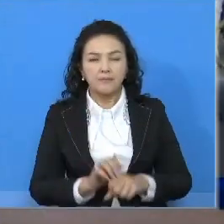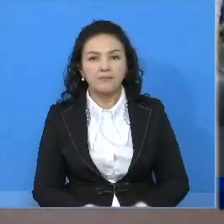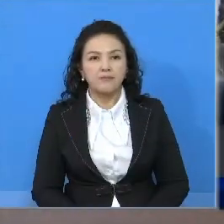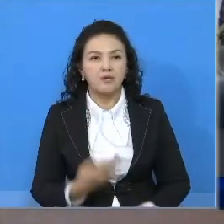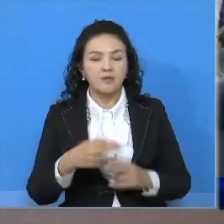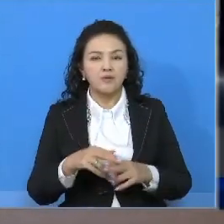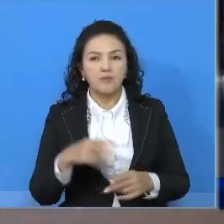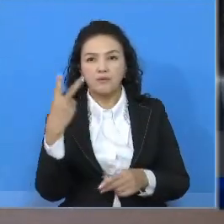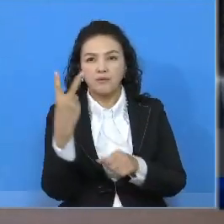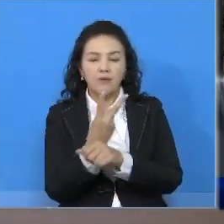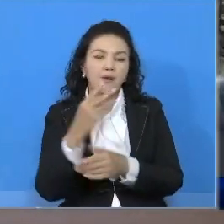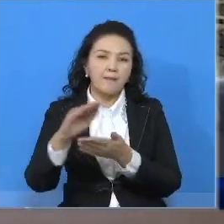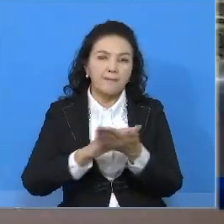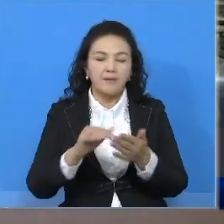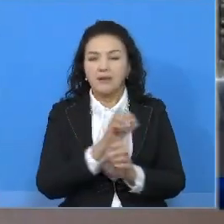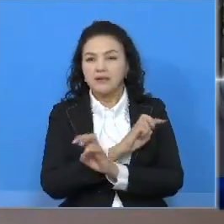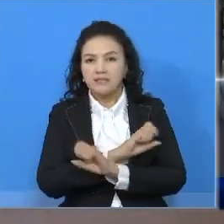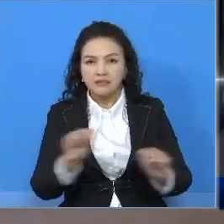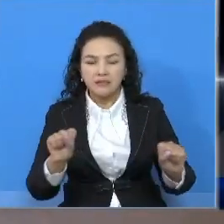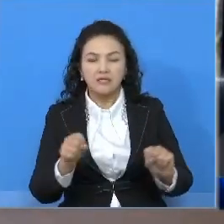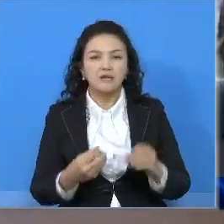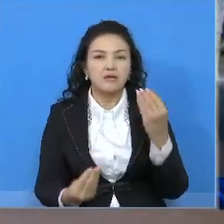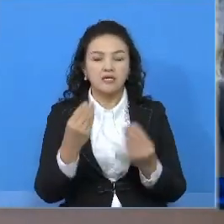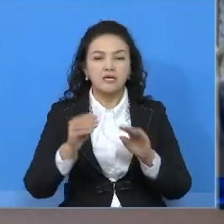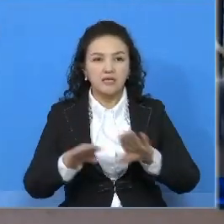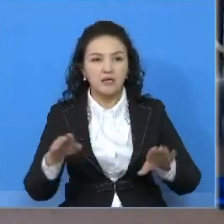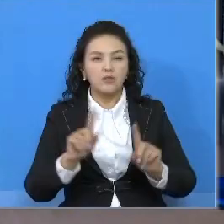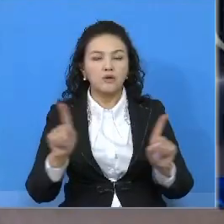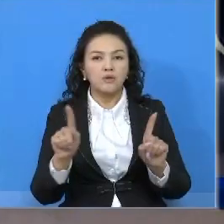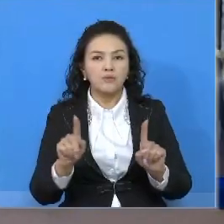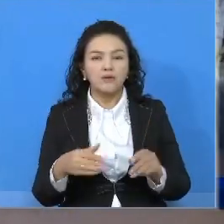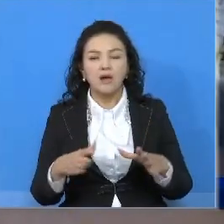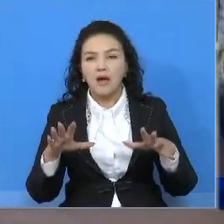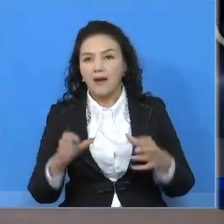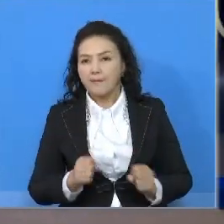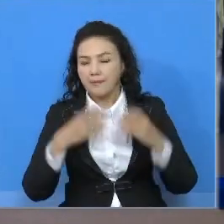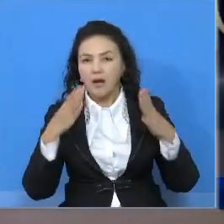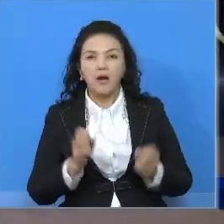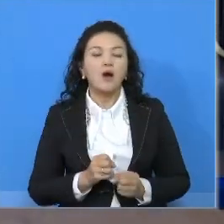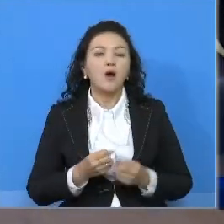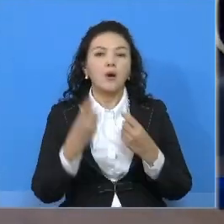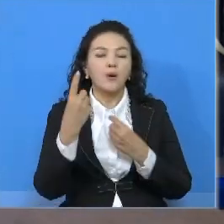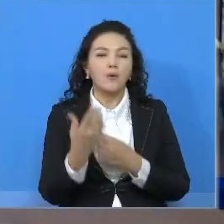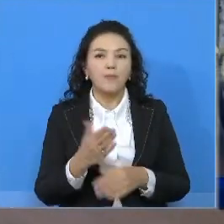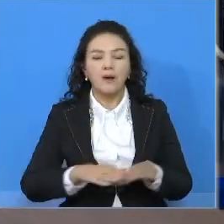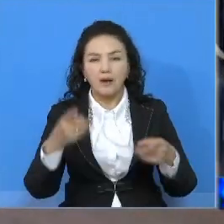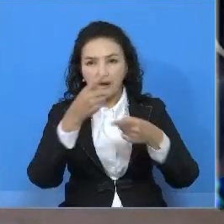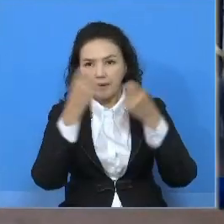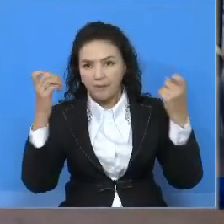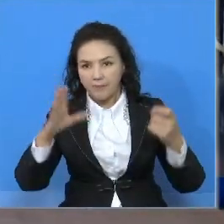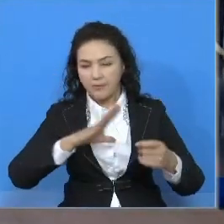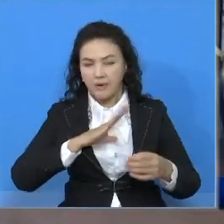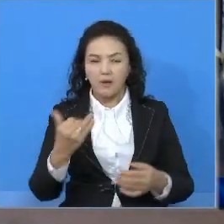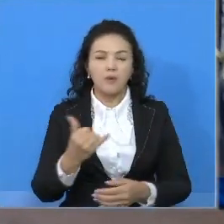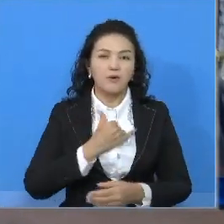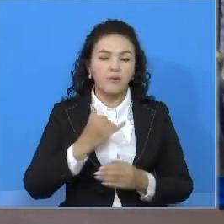Это уже во второй раз. Нельзя же так играть с детьми. Что это за напасть? Откуда поступают такие сообщения?